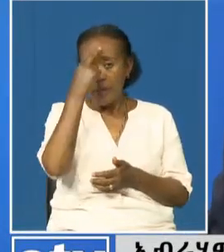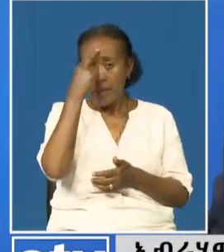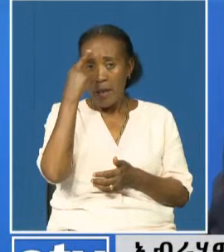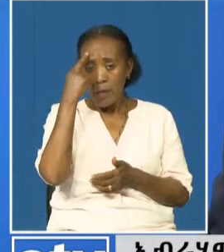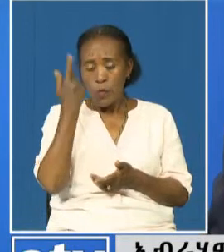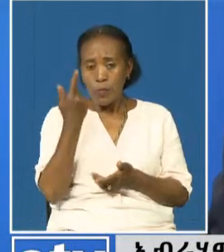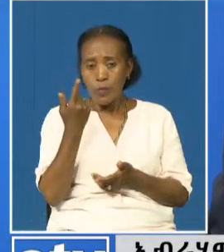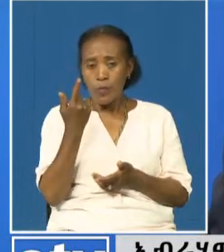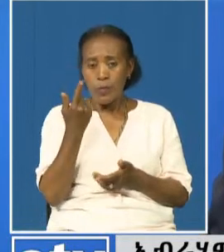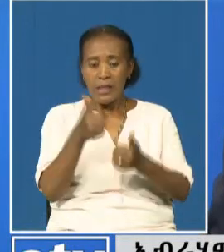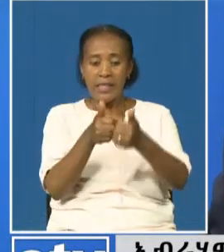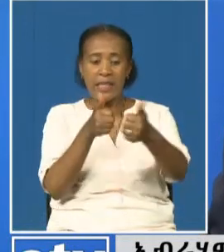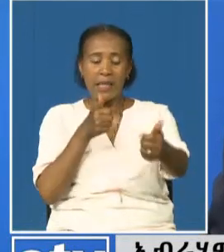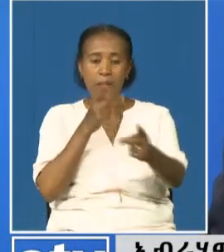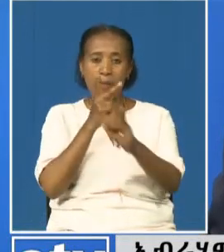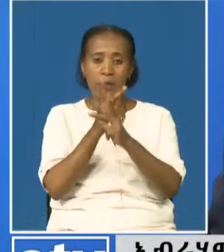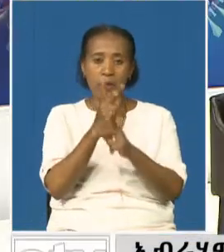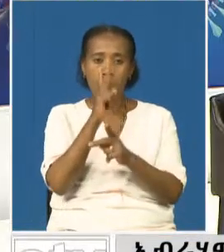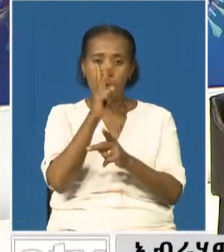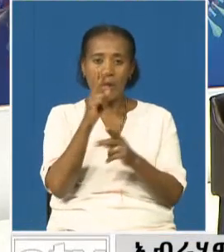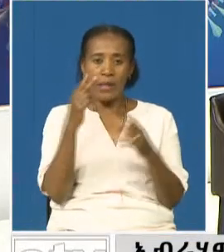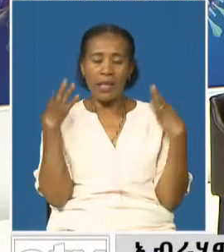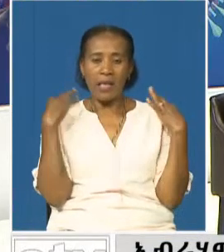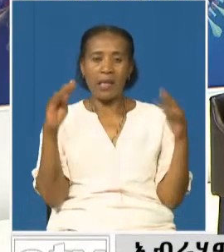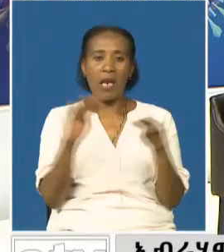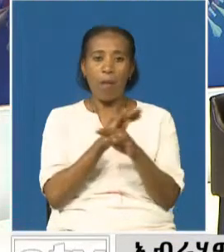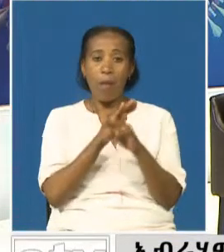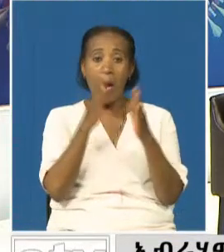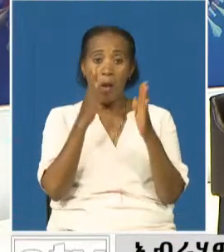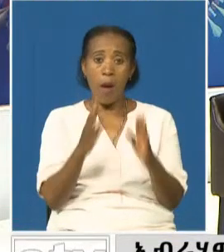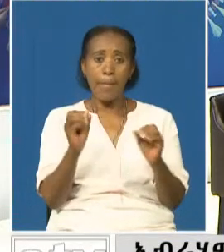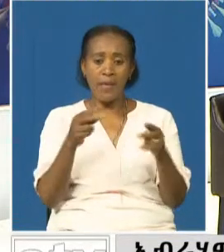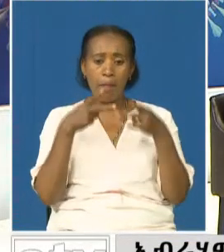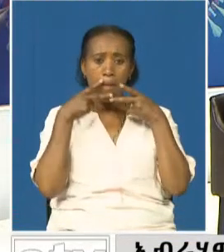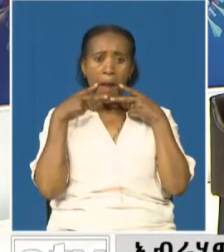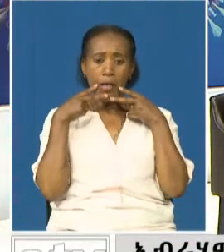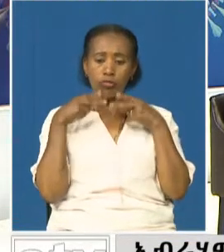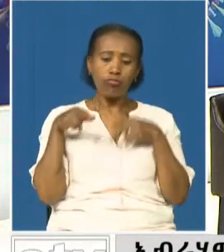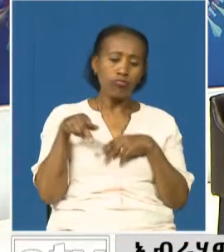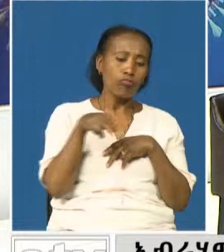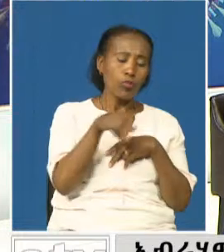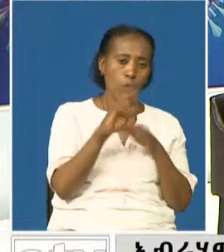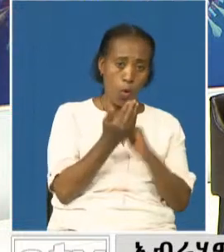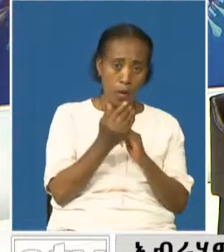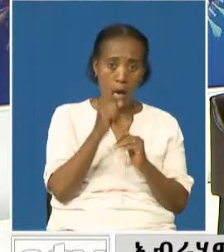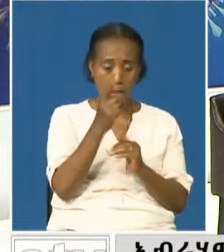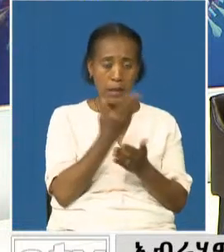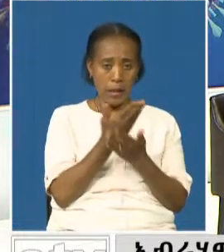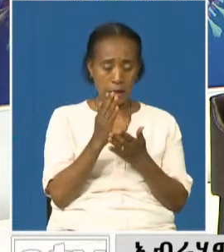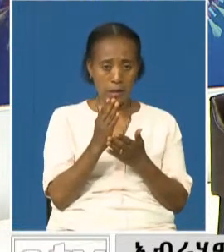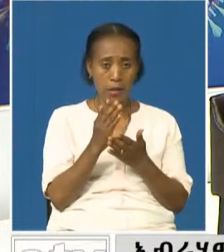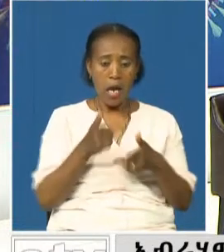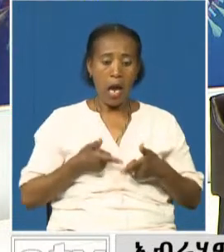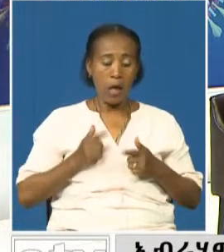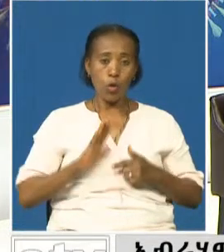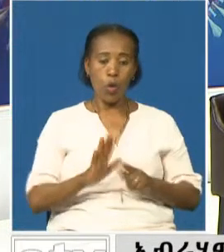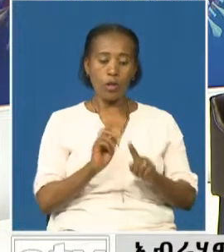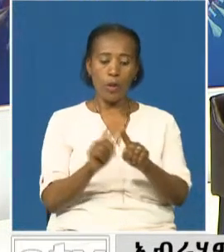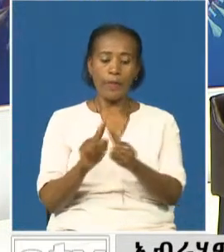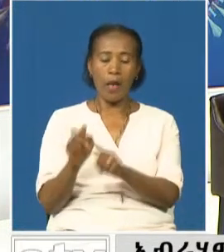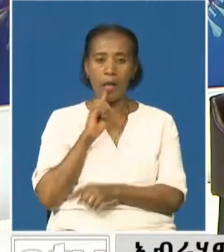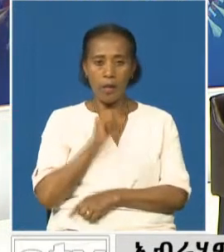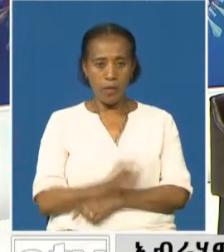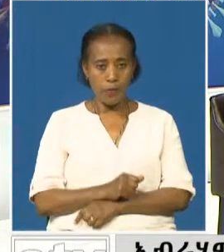ምክንያቱም ርቀትን መጠበቅ ሁለት የጤና ባለሙያዎች ጎን በጎን ምንም መርስ ያደርጉ እየሄዱ ከሆነ አንድ ቢሆን ሊሰሩ ይችላሉ። አኗኗራቸው የተለያየ